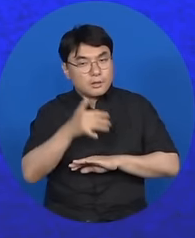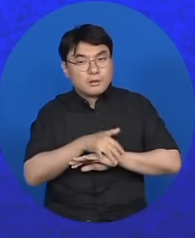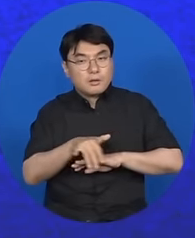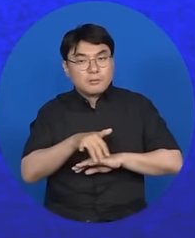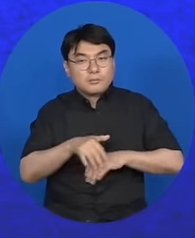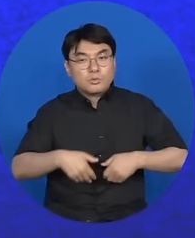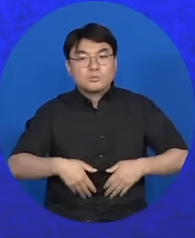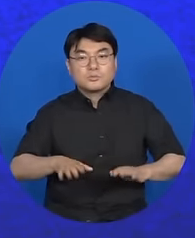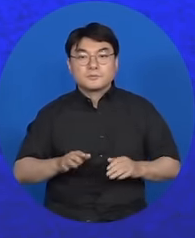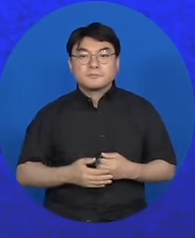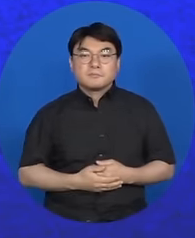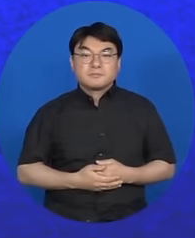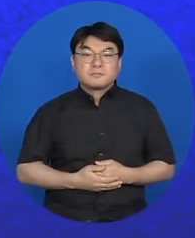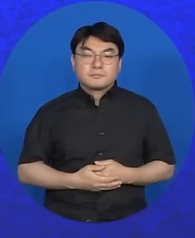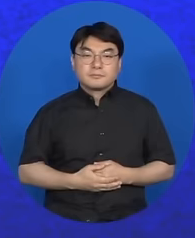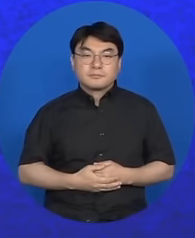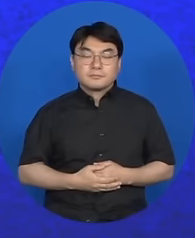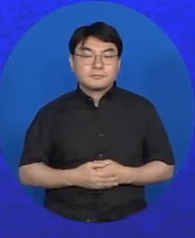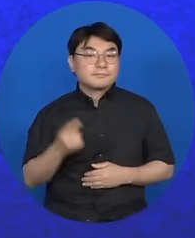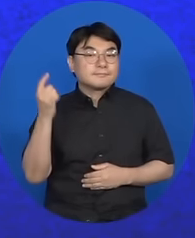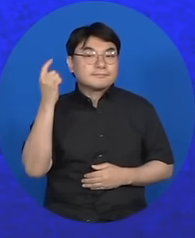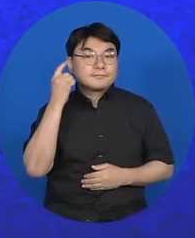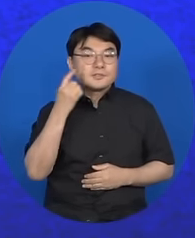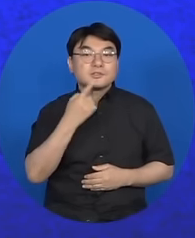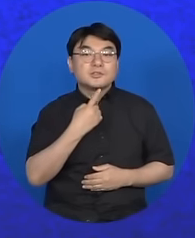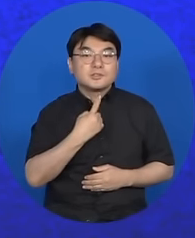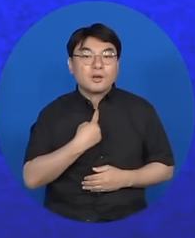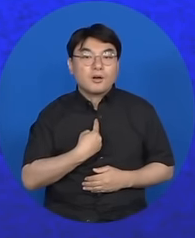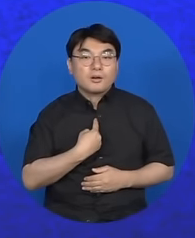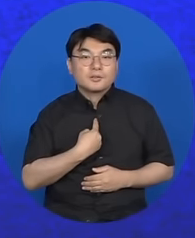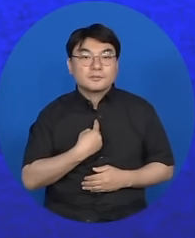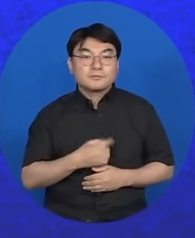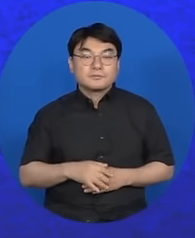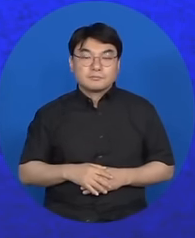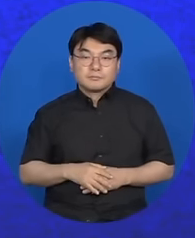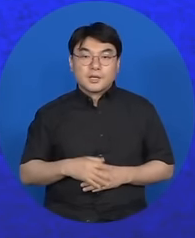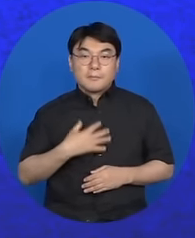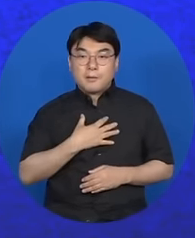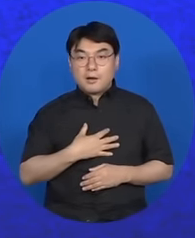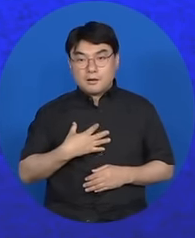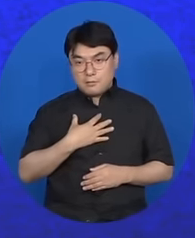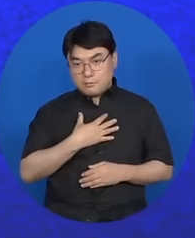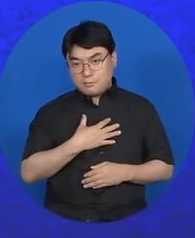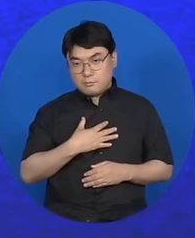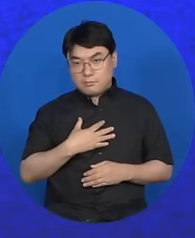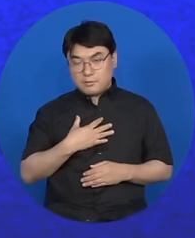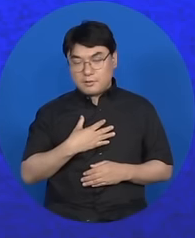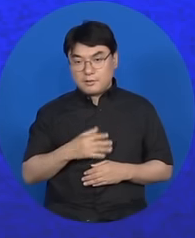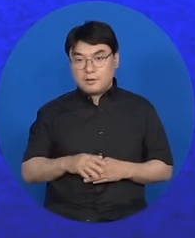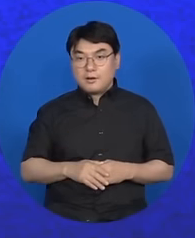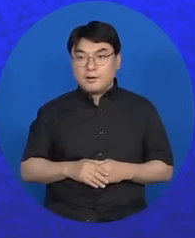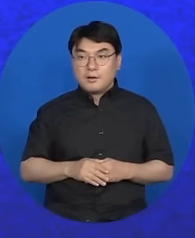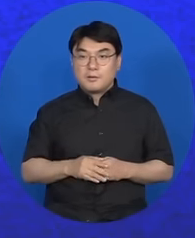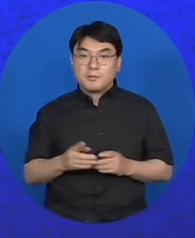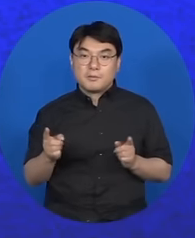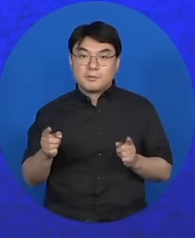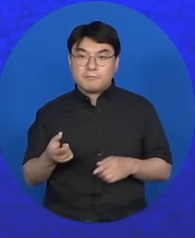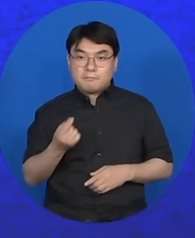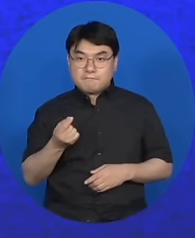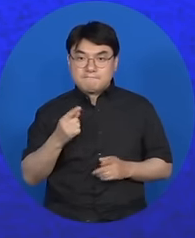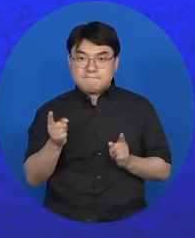이야기를 들은 적이 있습니다. 여러분, 즉흥성과 마음의 변심을 성령으로 포장하지 않기를 바랍니다.